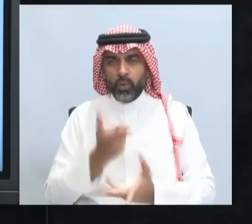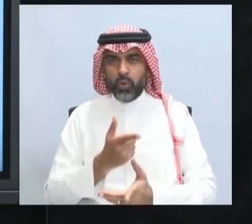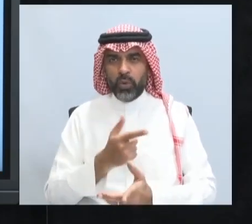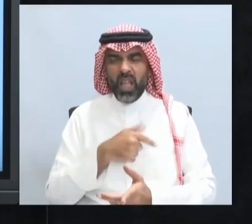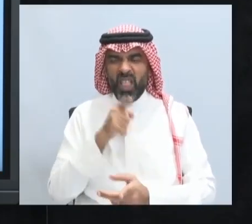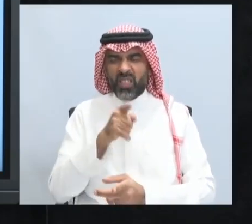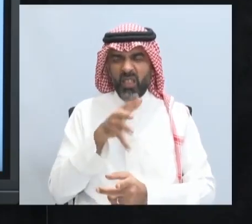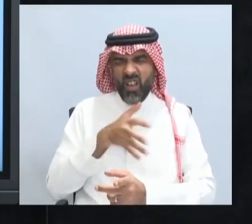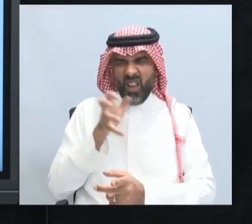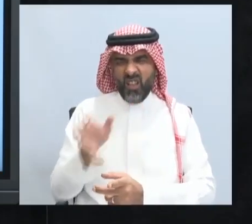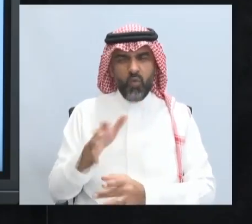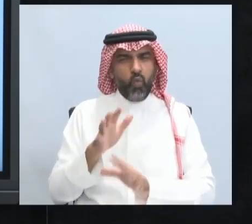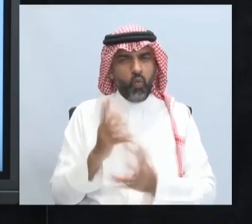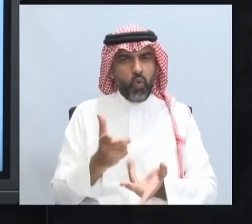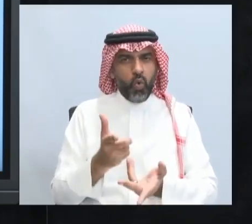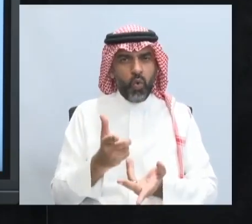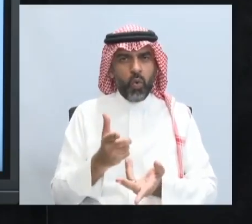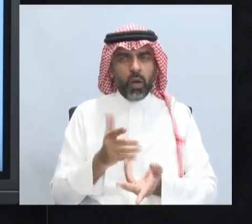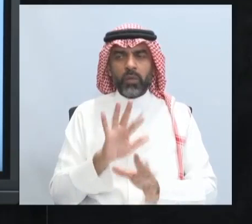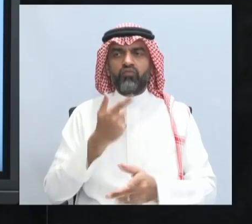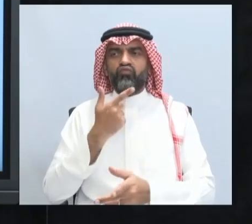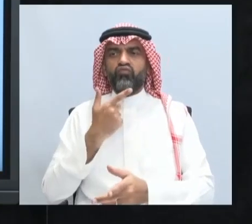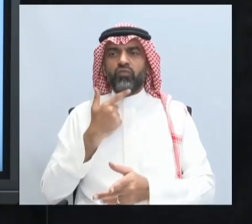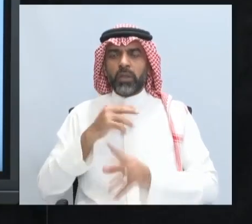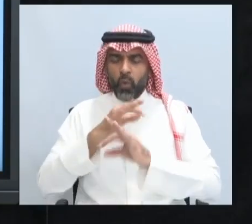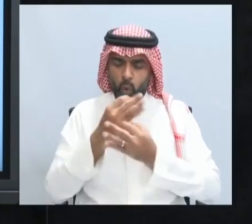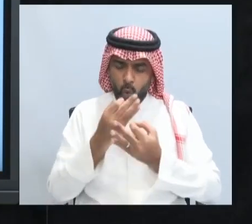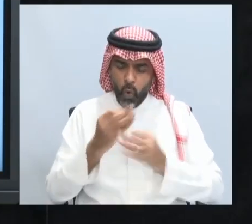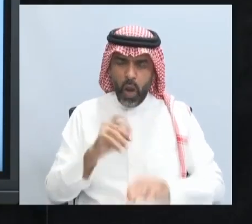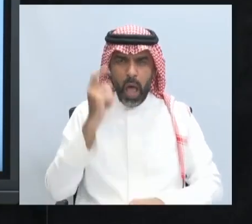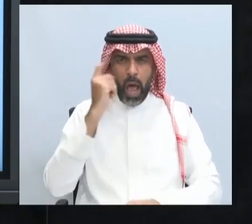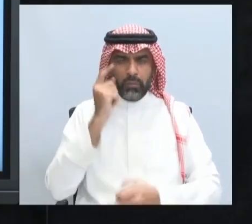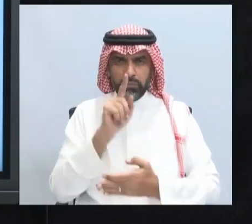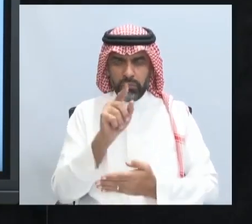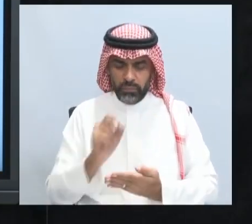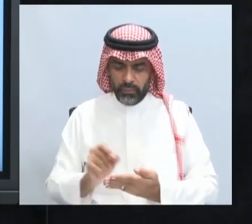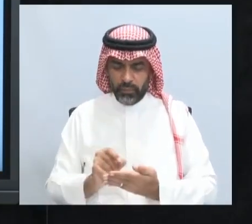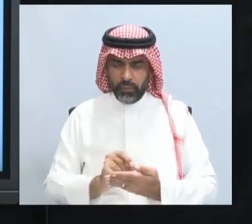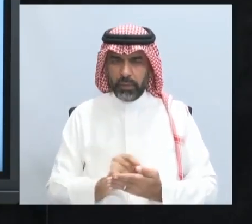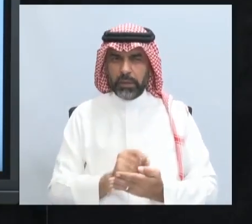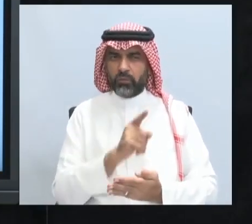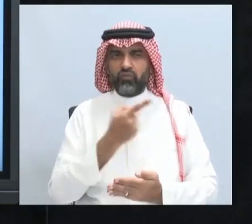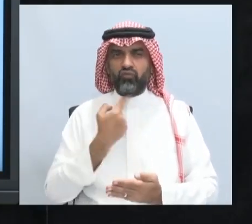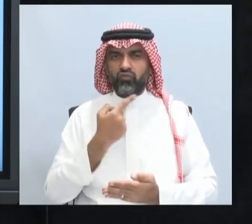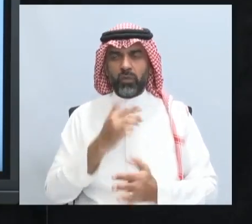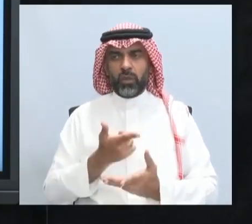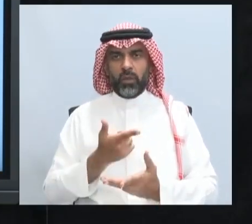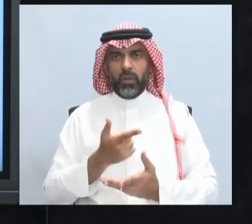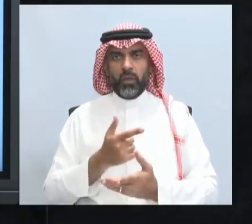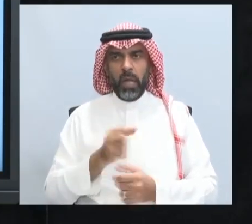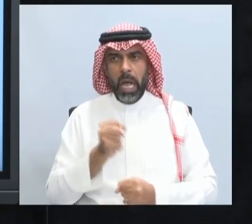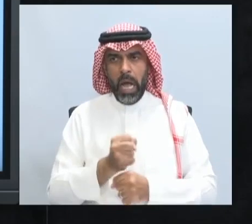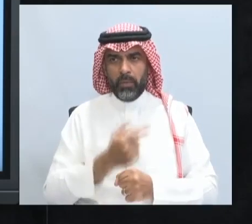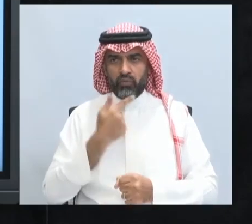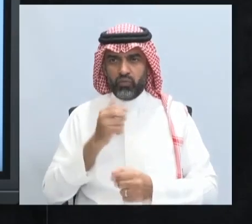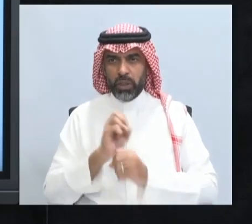سابقا قد يكون المدير يفضل مثلا ان يتم اعطاءه جدول اليوم مثلا في الصباح الباكر او